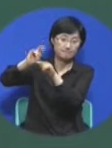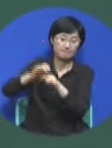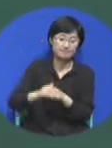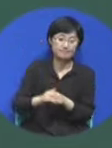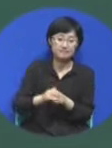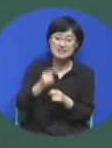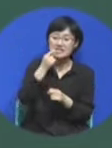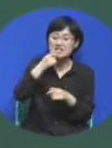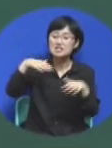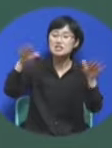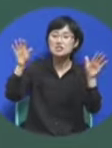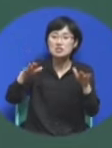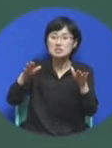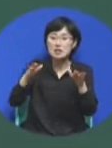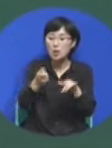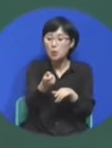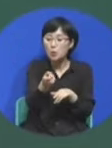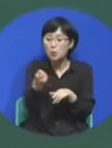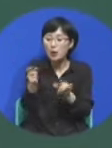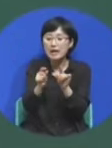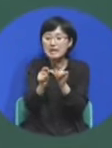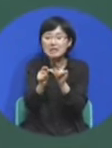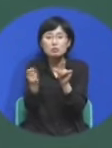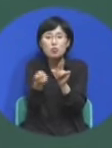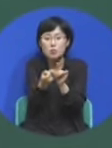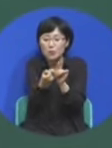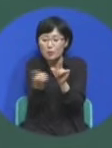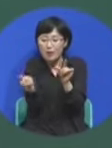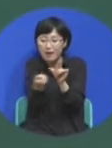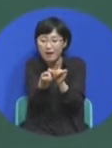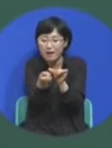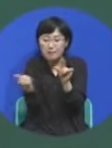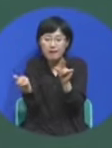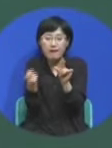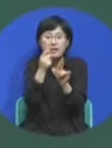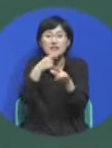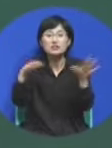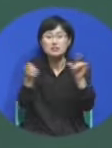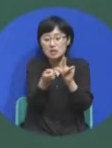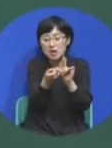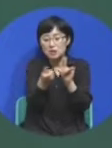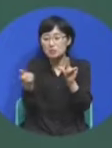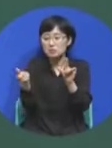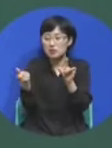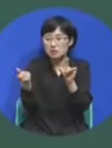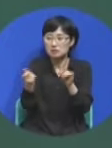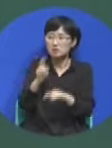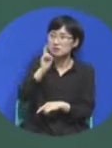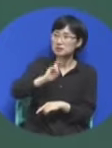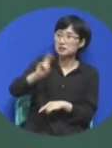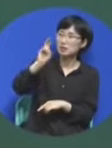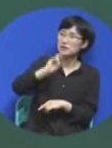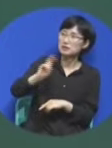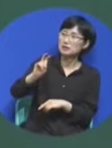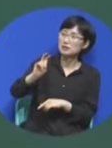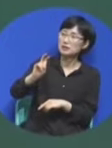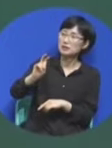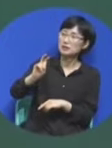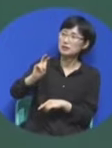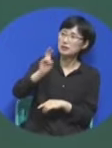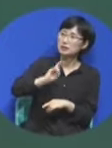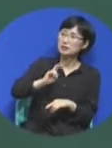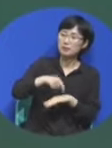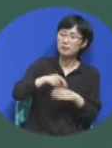天使的职务当中有向耶和华唱赞美的这个天使的职务. 그 천사 일부가 하나님께 드려야 될 찬양을 교만한 마음으로 하나님께 드리지